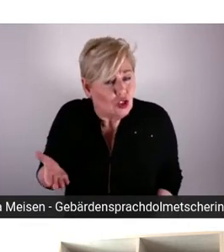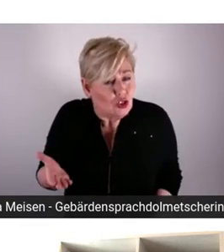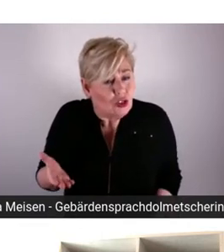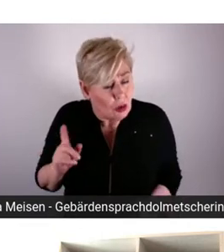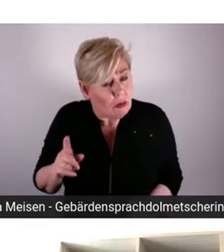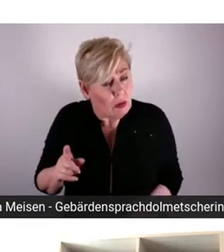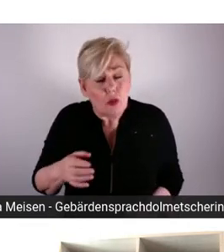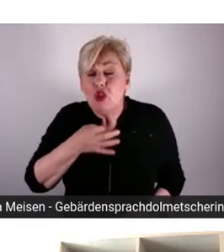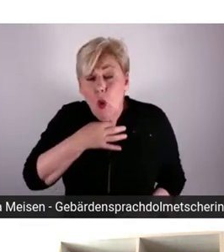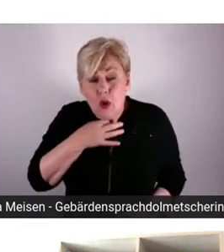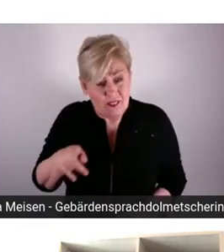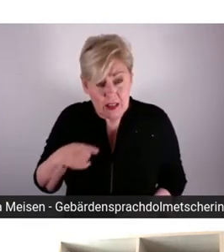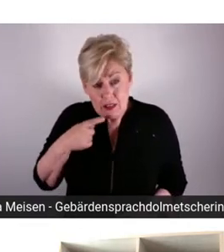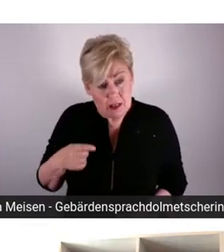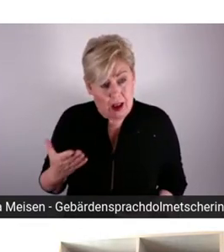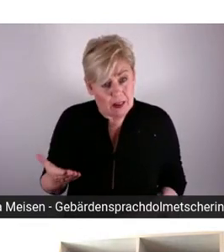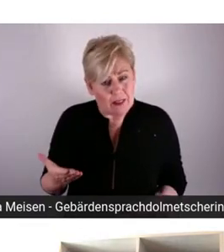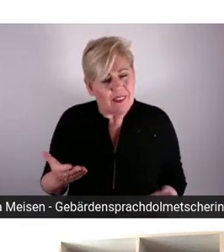hat?